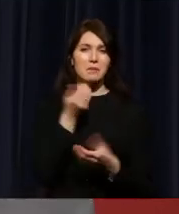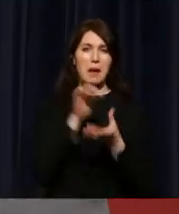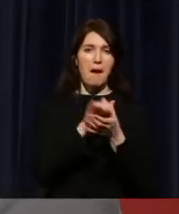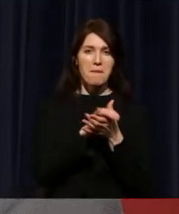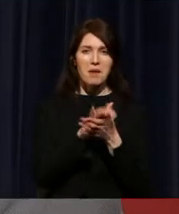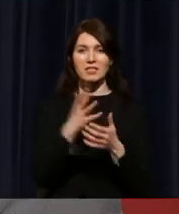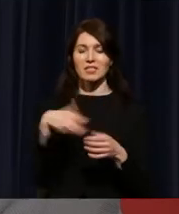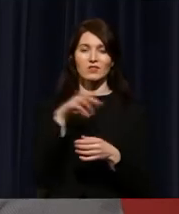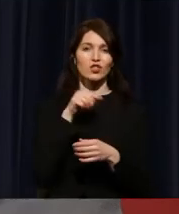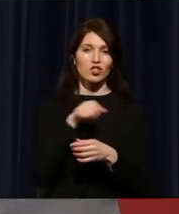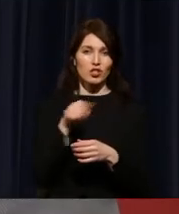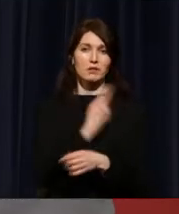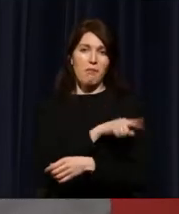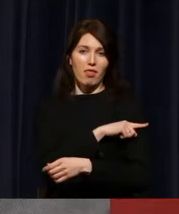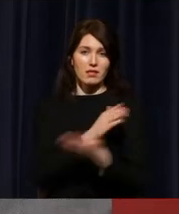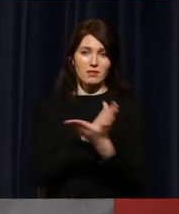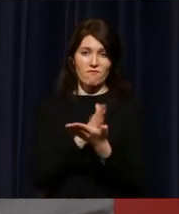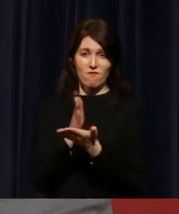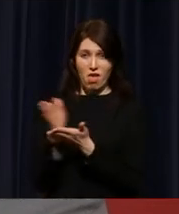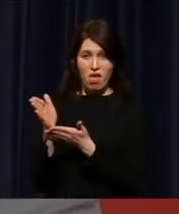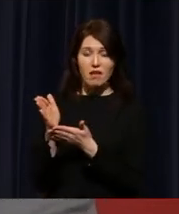šīs sfēras, un jau